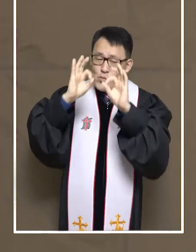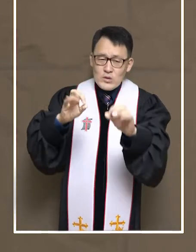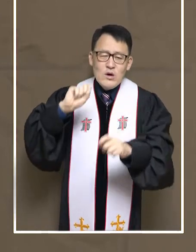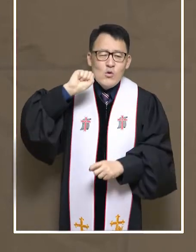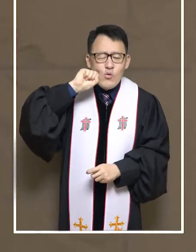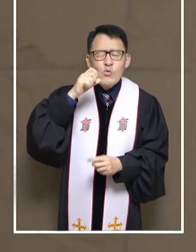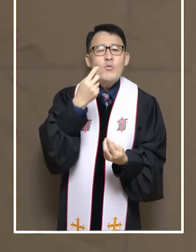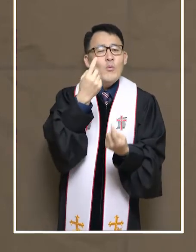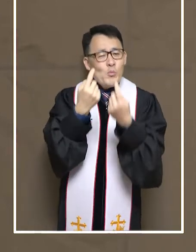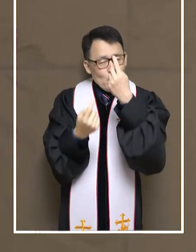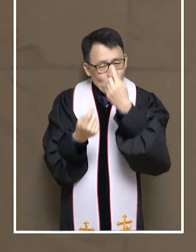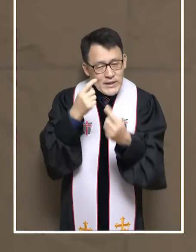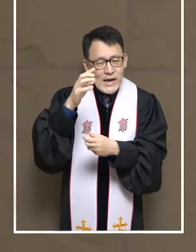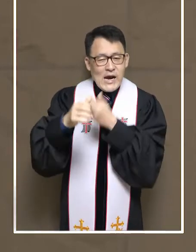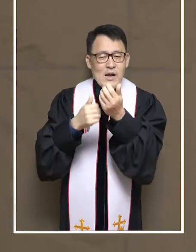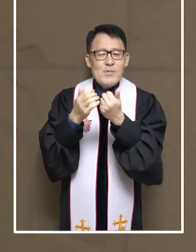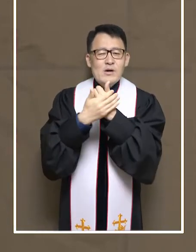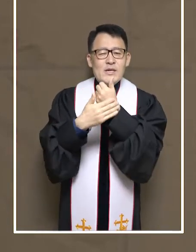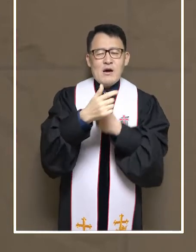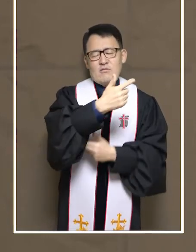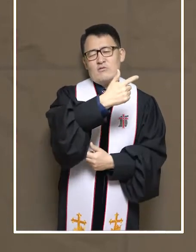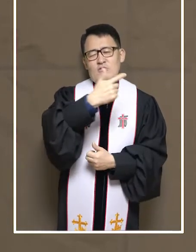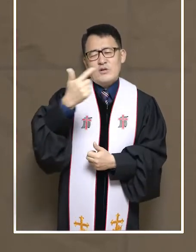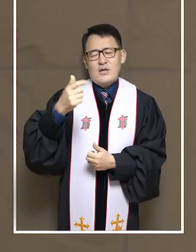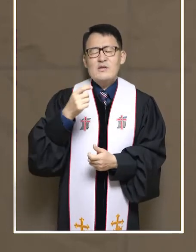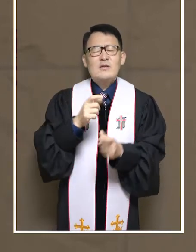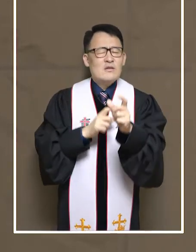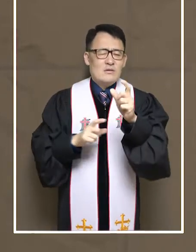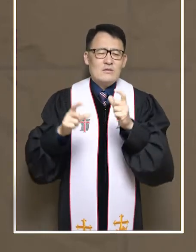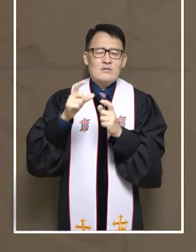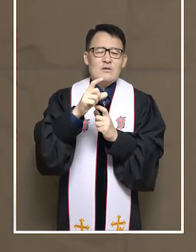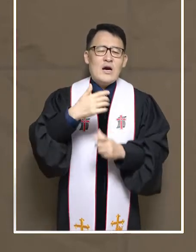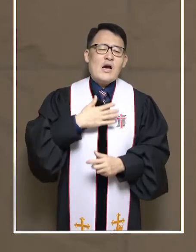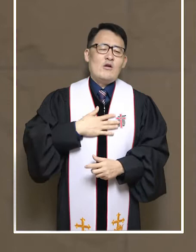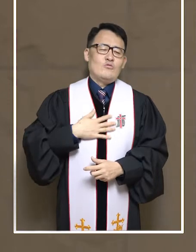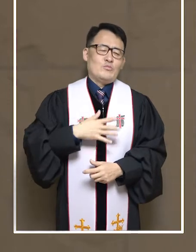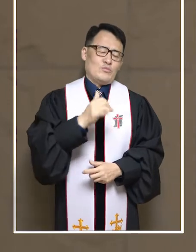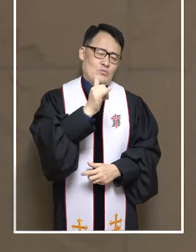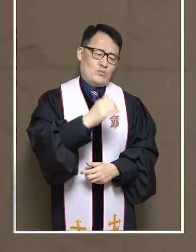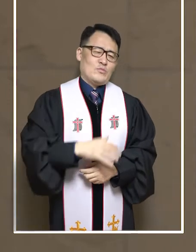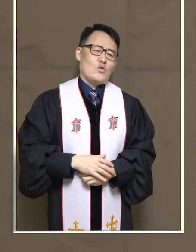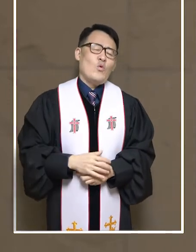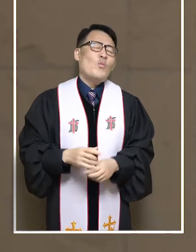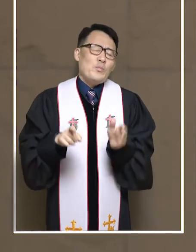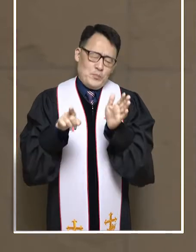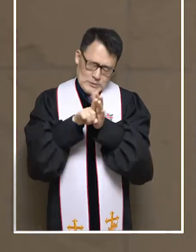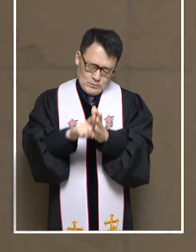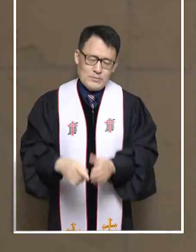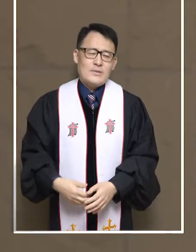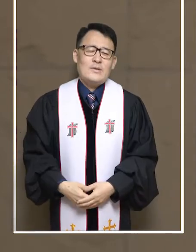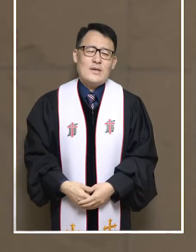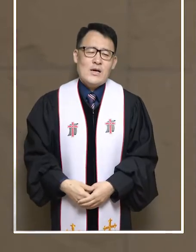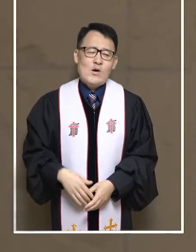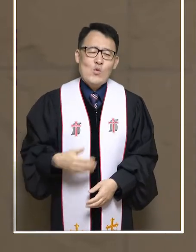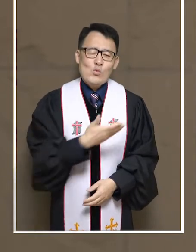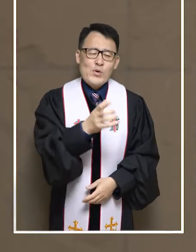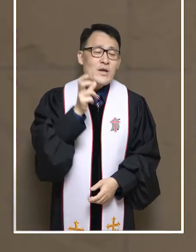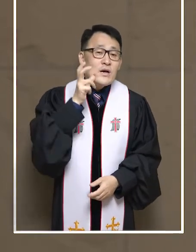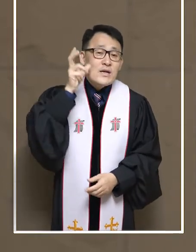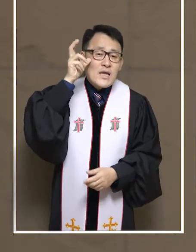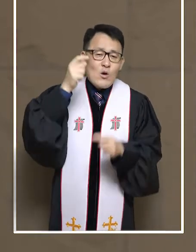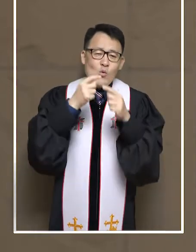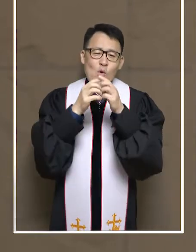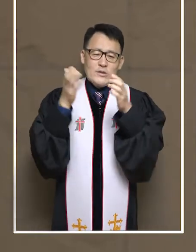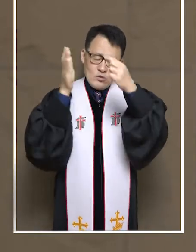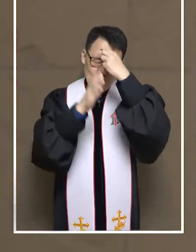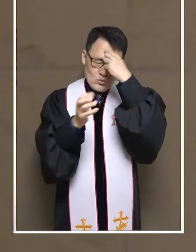보면 어려움보다 하나님의 은혜의 크기가 훨씬 더 클 것이라고 믿습니다. 이제